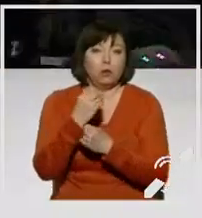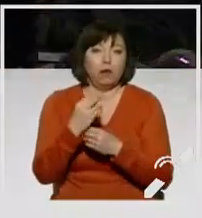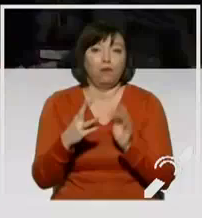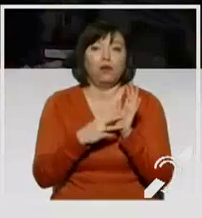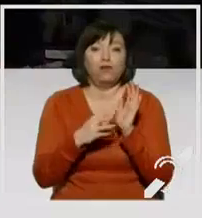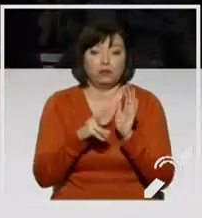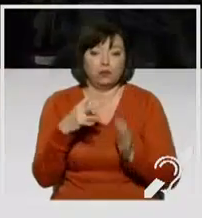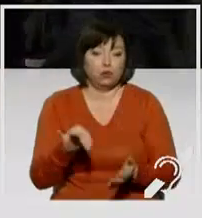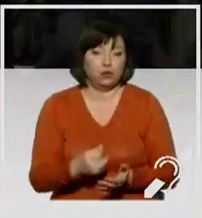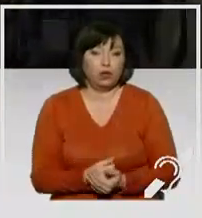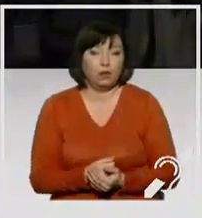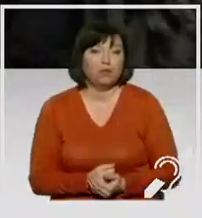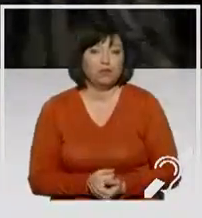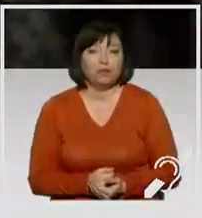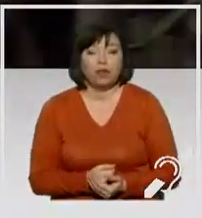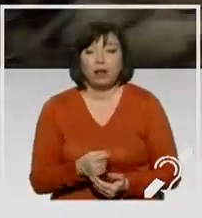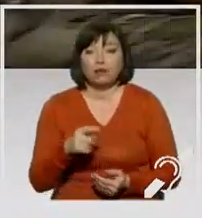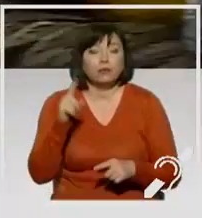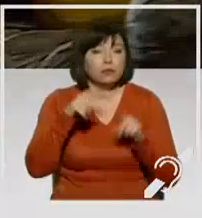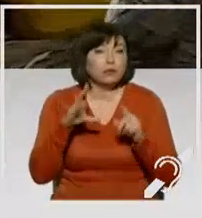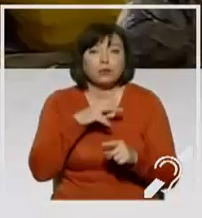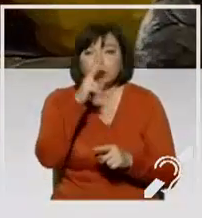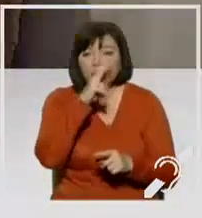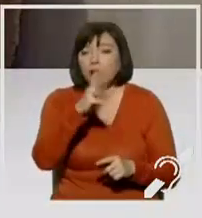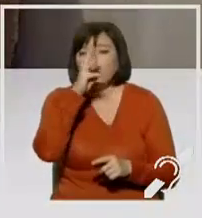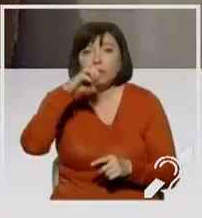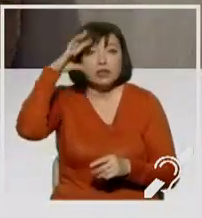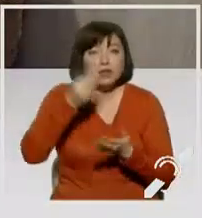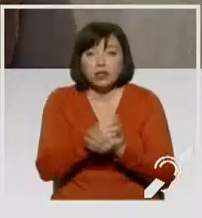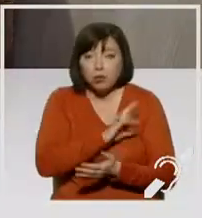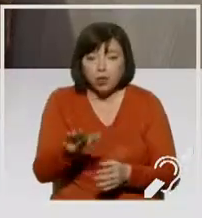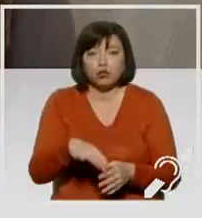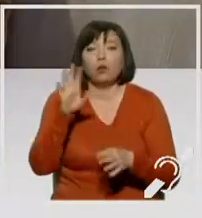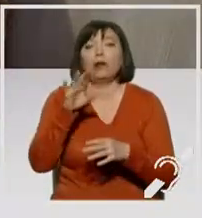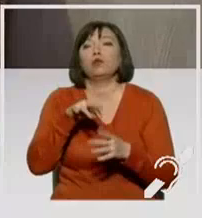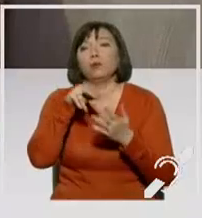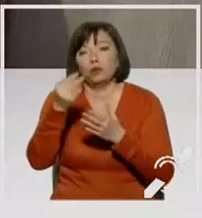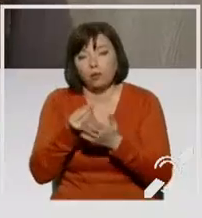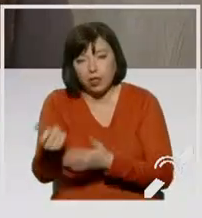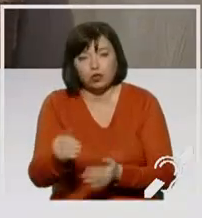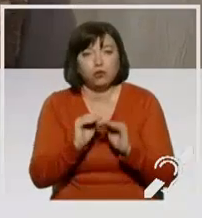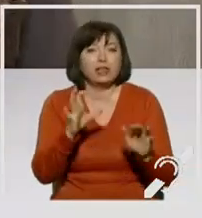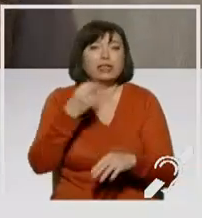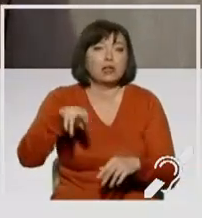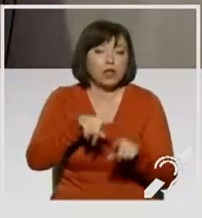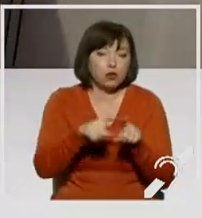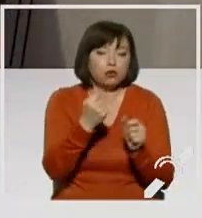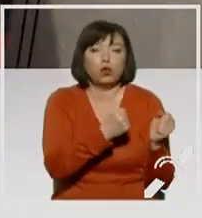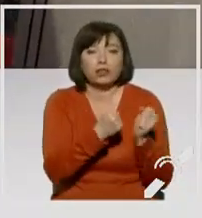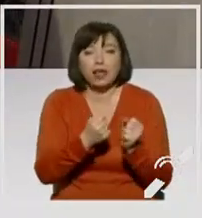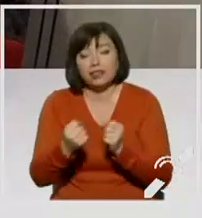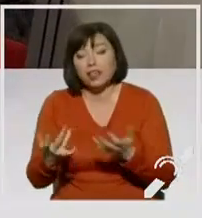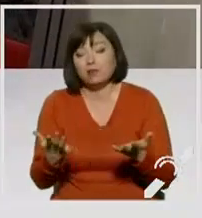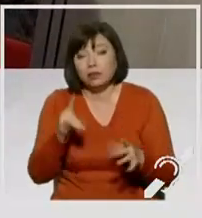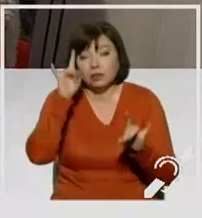lei. Câteodată am, nu plătesc câte 2-3 luni lumina, așa, pentru șoachet, grădinița la fel,